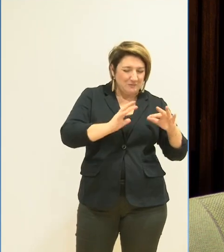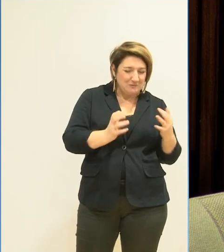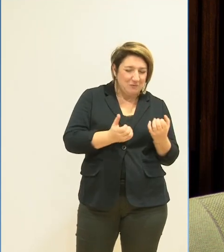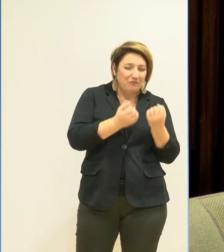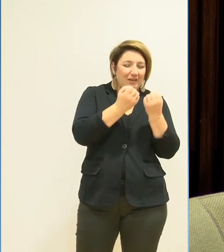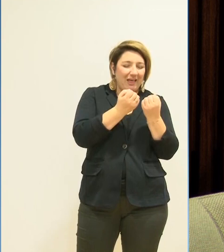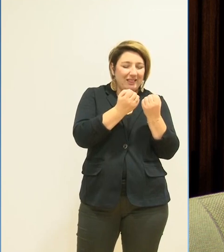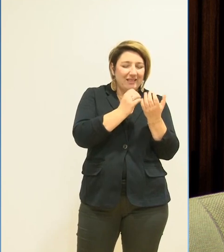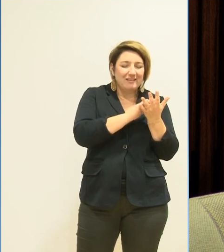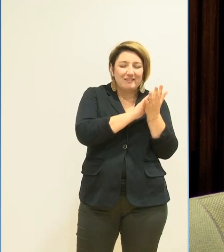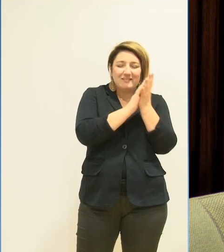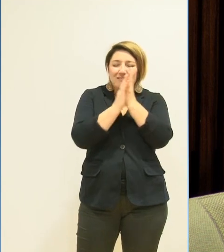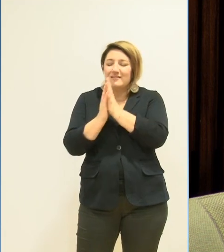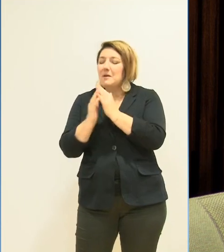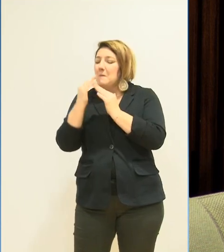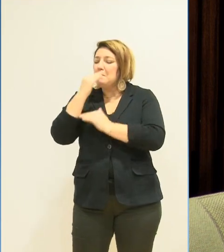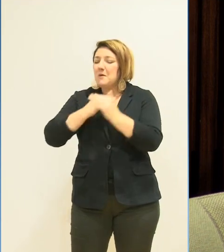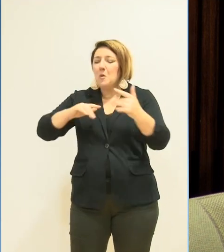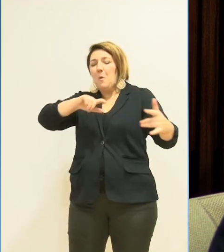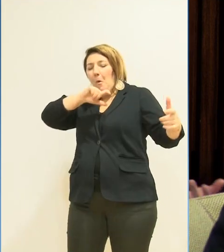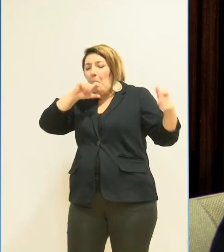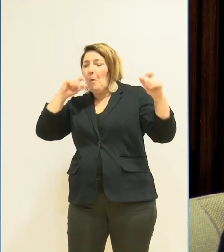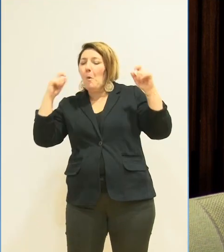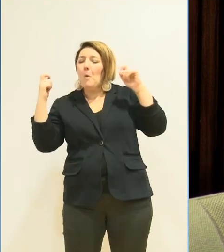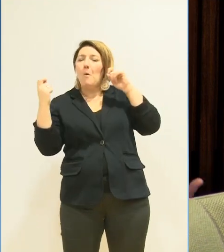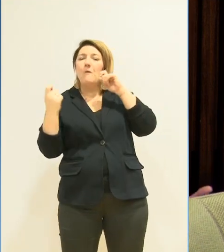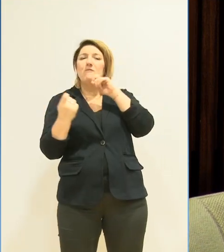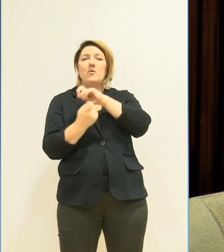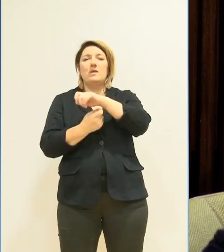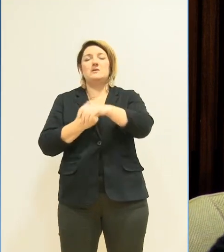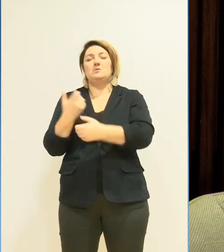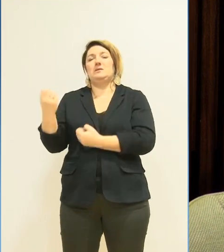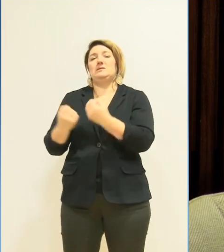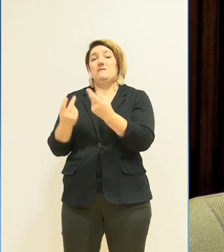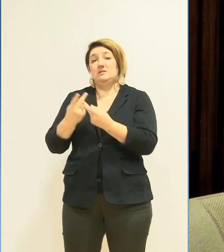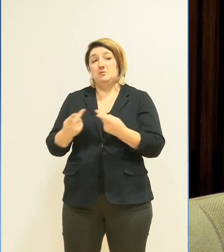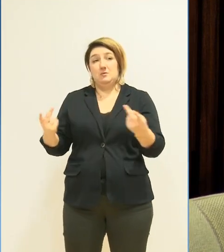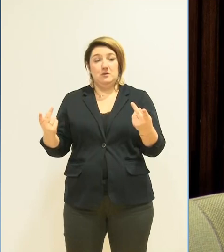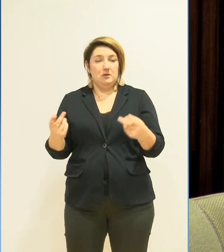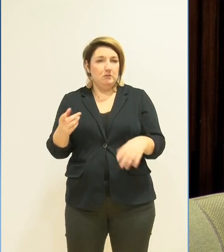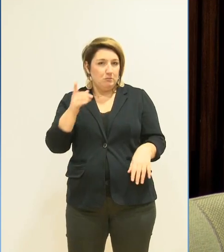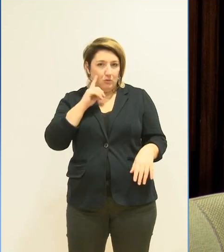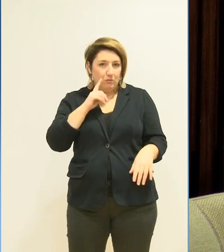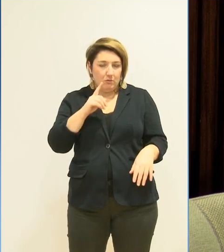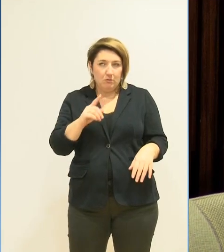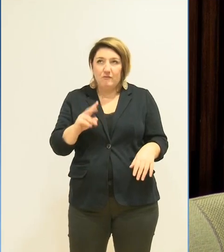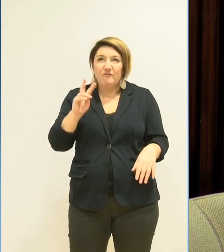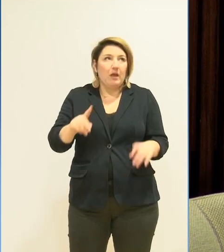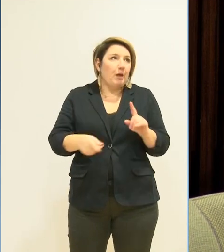refondation des services publics pour enfin renforcer le service public qui privilégie la solidarité